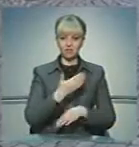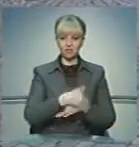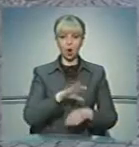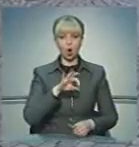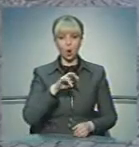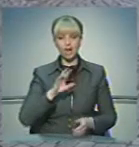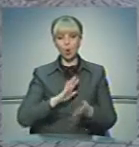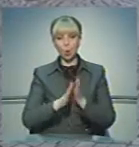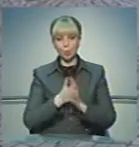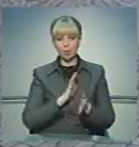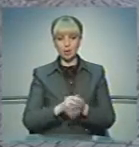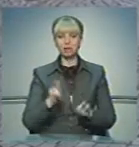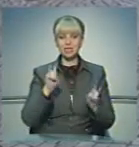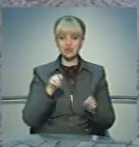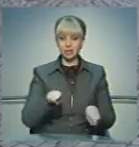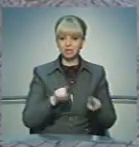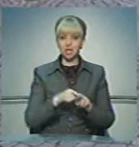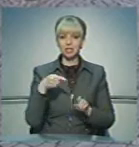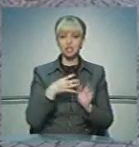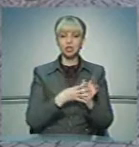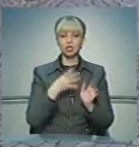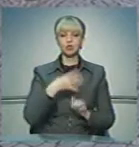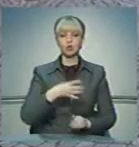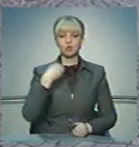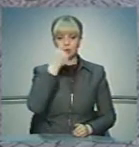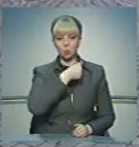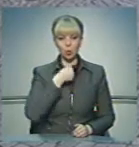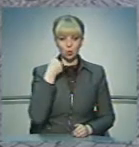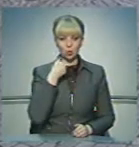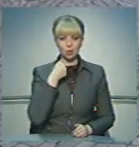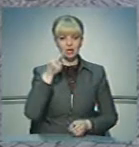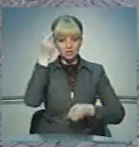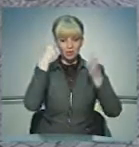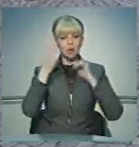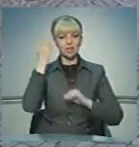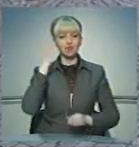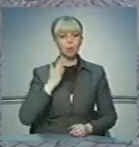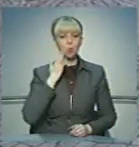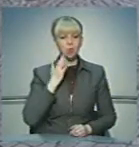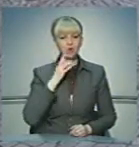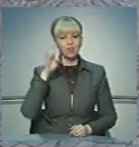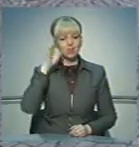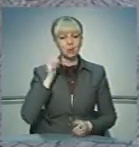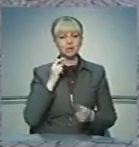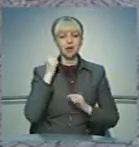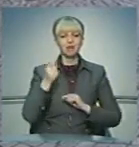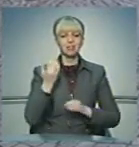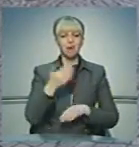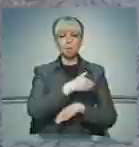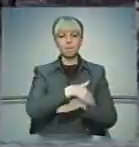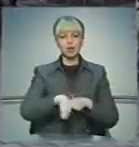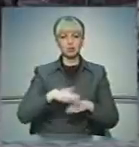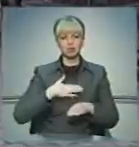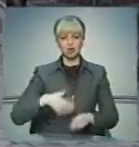Ольги Кобилянської. Назвали її так ще в 1940 році. Творчість талановитої буковинки відома далеко за межами нашого